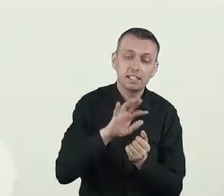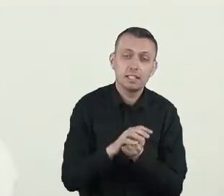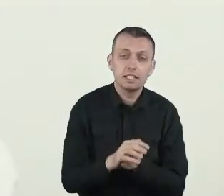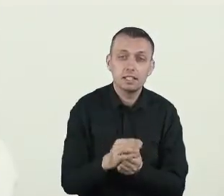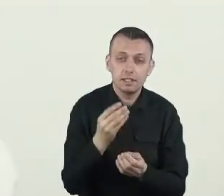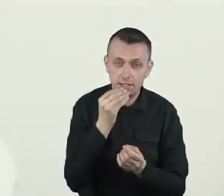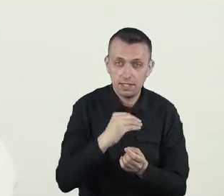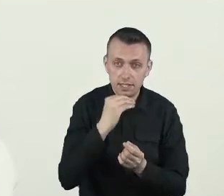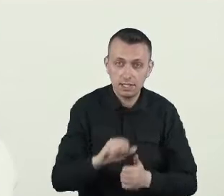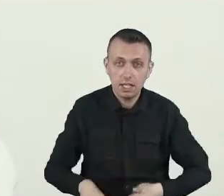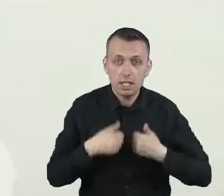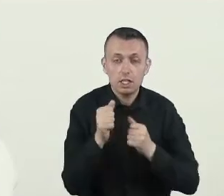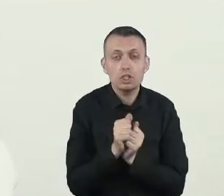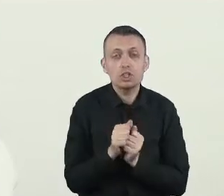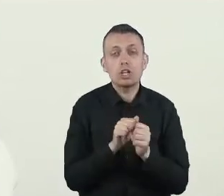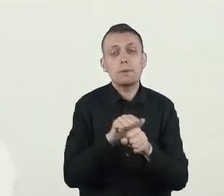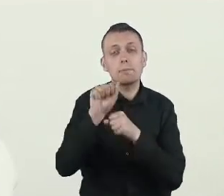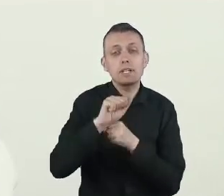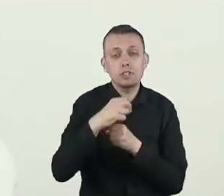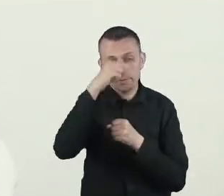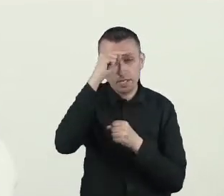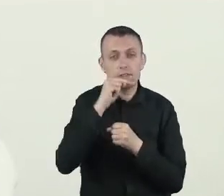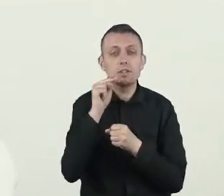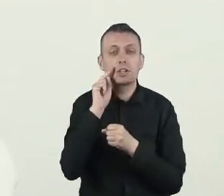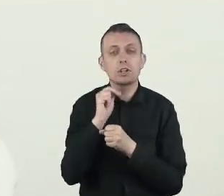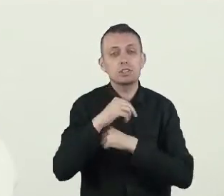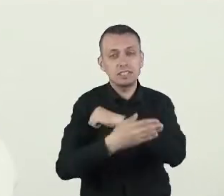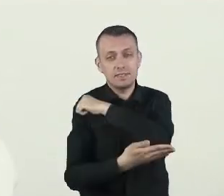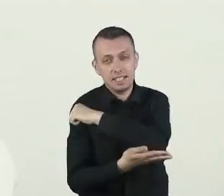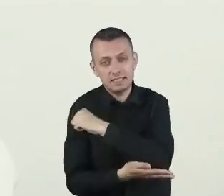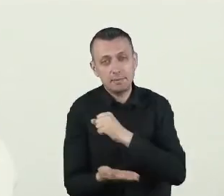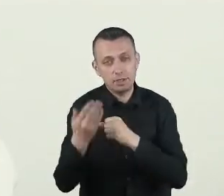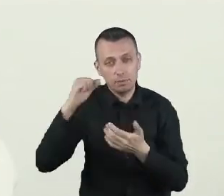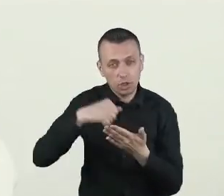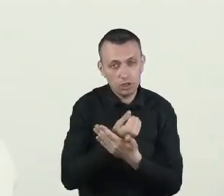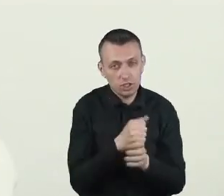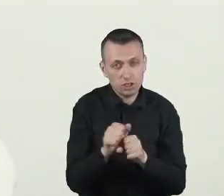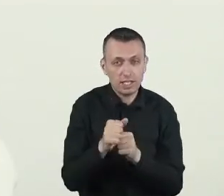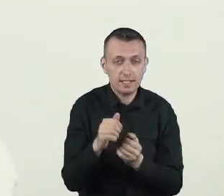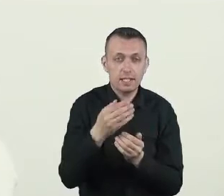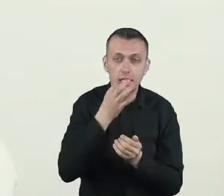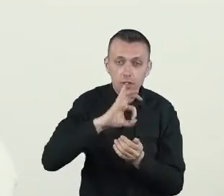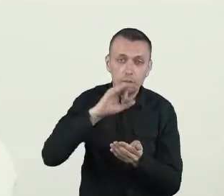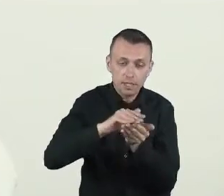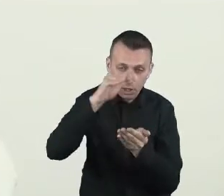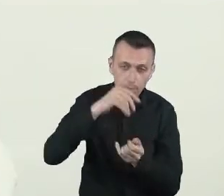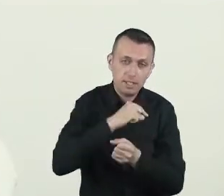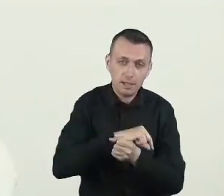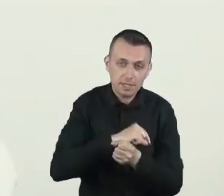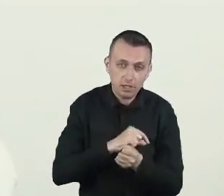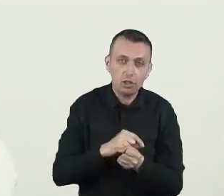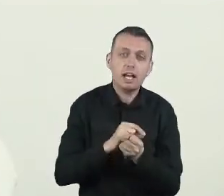zastępczym, niezbędne jest przejście wielu etapów weryfikacyjnych. Konieczne są m.in. opinia psychologa i ukończenie odpowiedniego